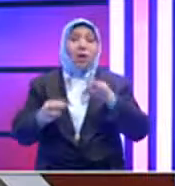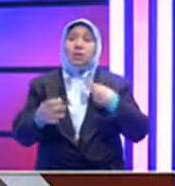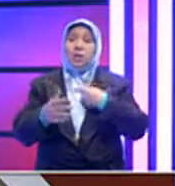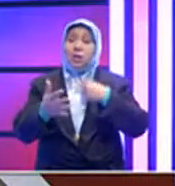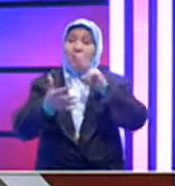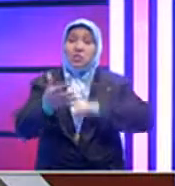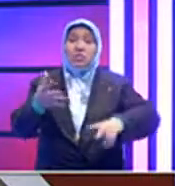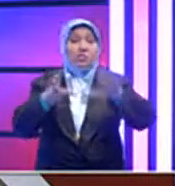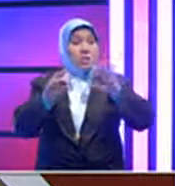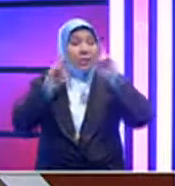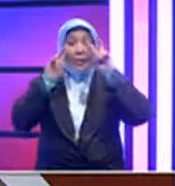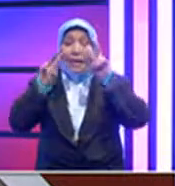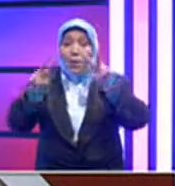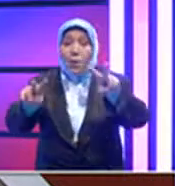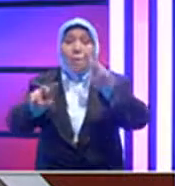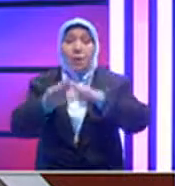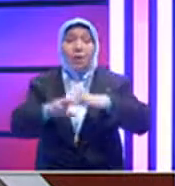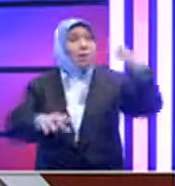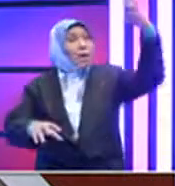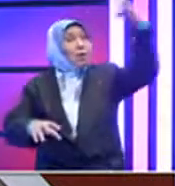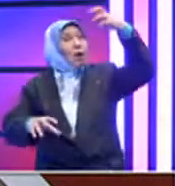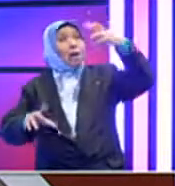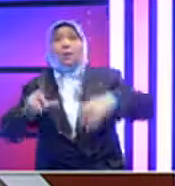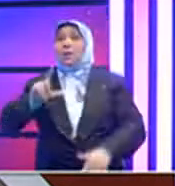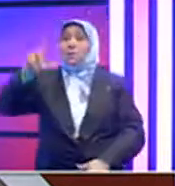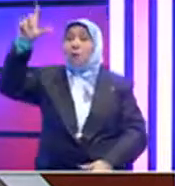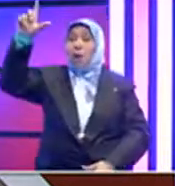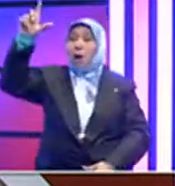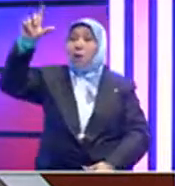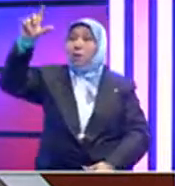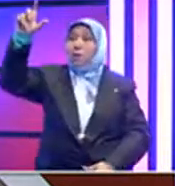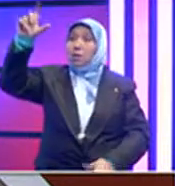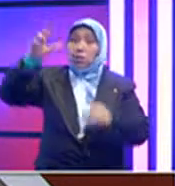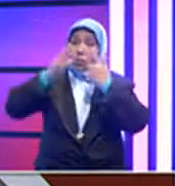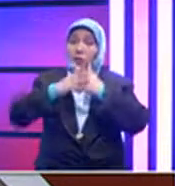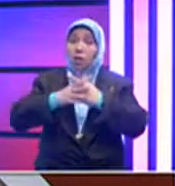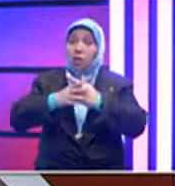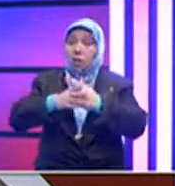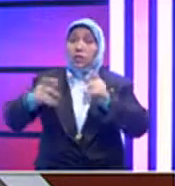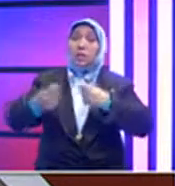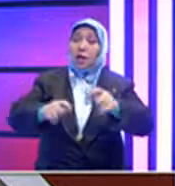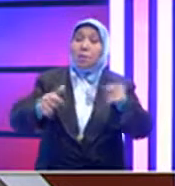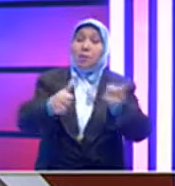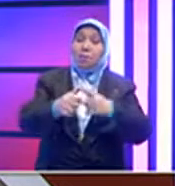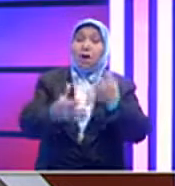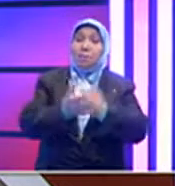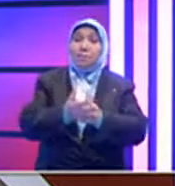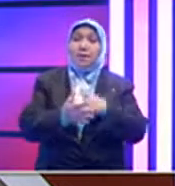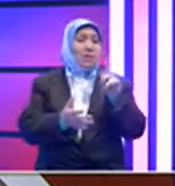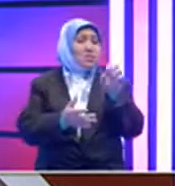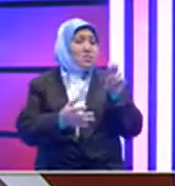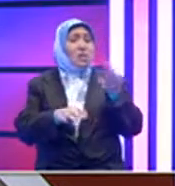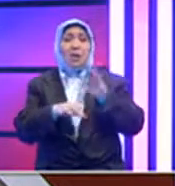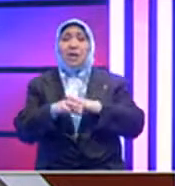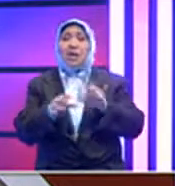kisah ataupun tengok kepada matahari bulan itu adalah exim pertama casing yang kedua kaitkan dengan Nabi Muhammad utusan nabi bila Baca